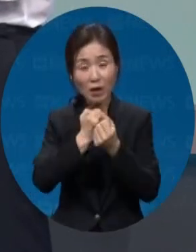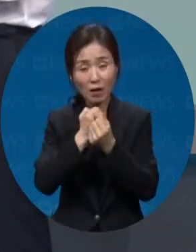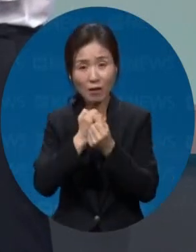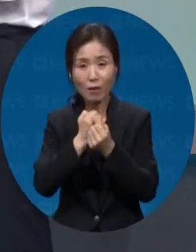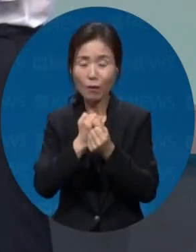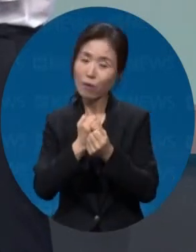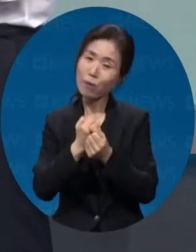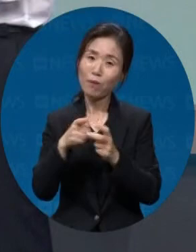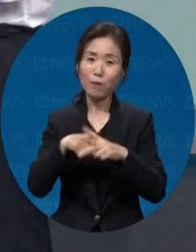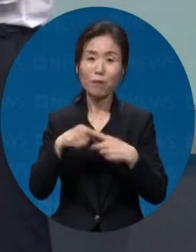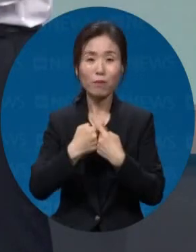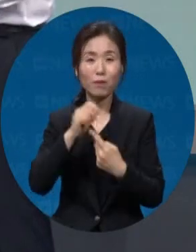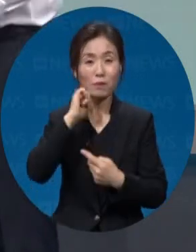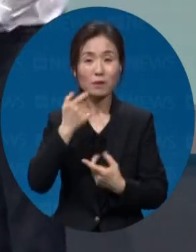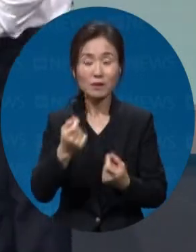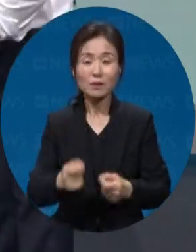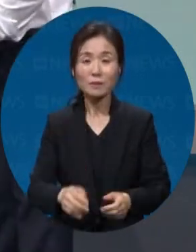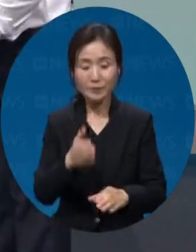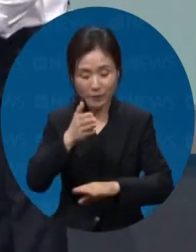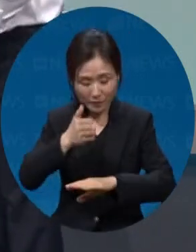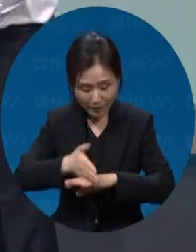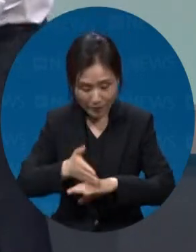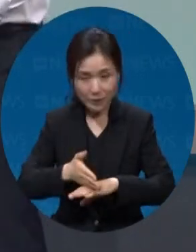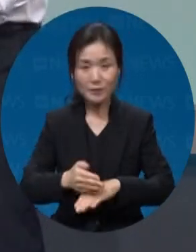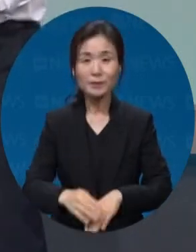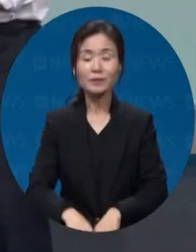잘 이해가 안되는군요 선택해 줄 수가 있습니다